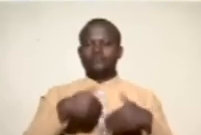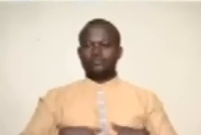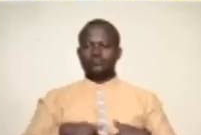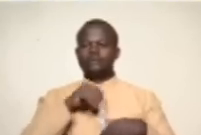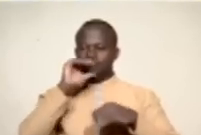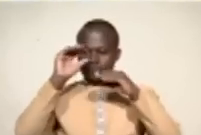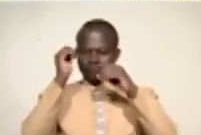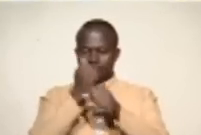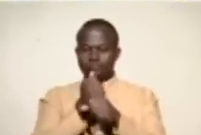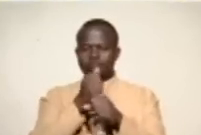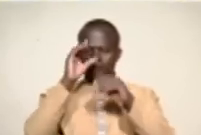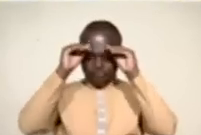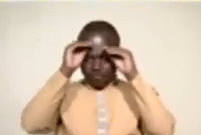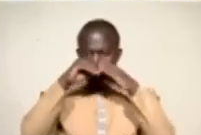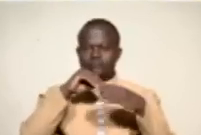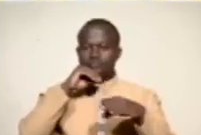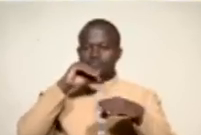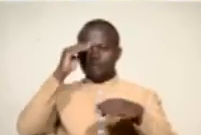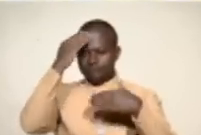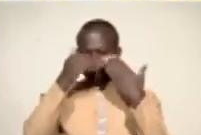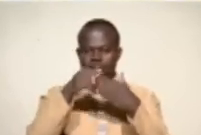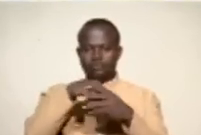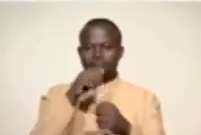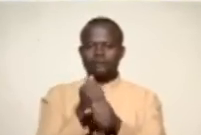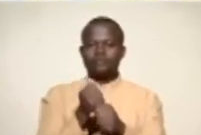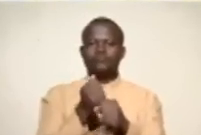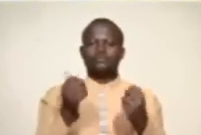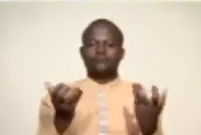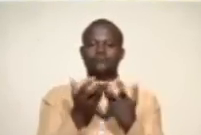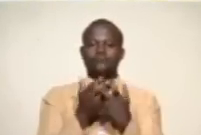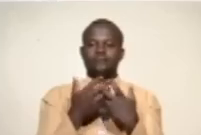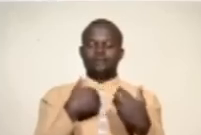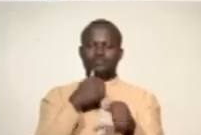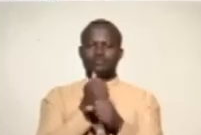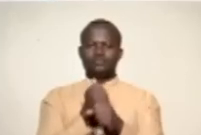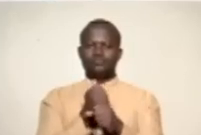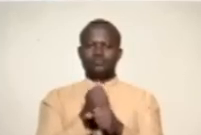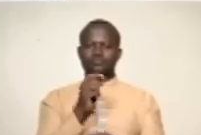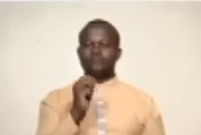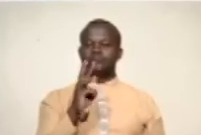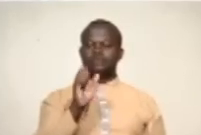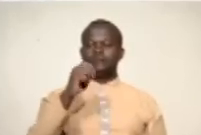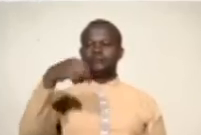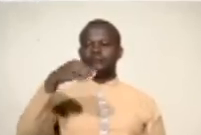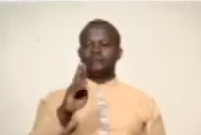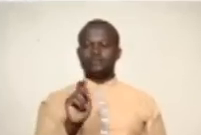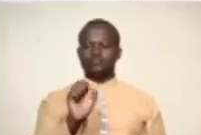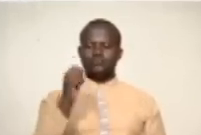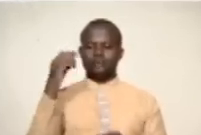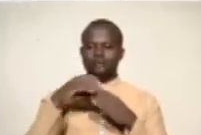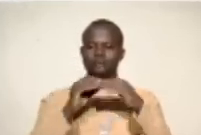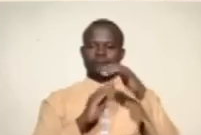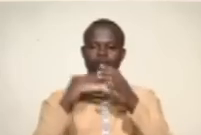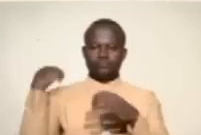yaba urwize n'urutarize bose bazaba bari mu kazi kubera ko bazaba barahujwe n'abafite akazi. Mwambutsa Foster umuyobozi mukuru ushinzwe umurimo